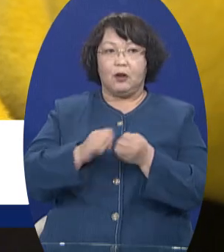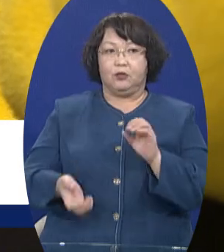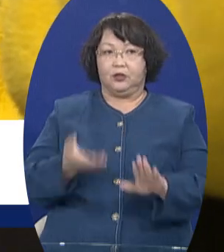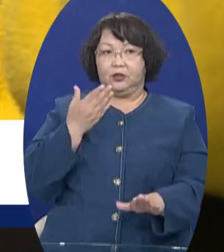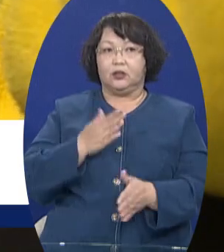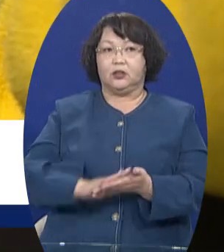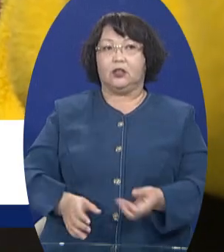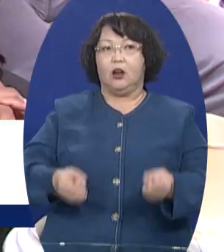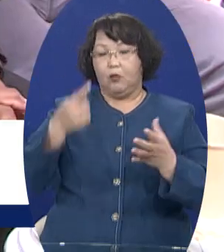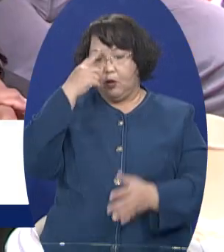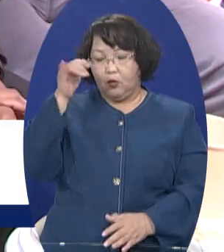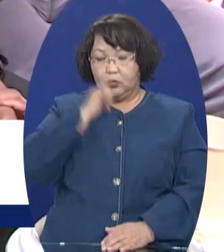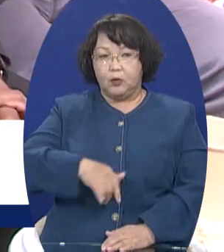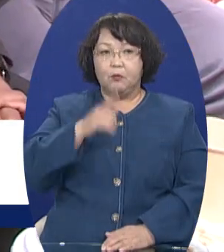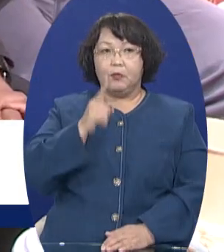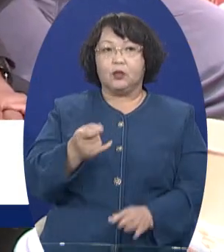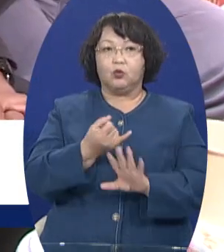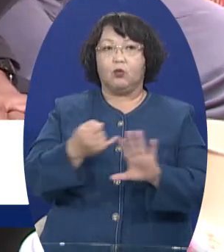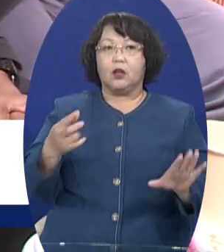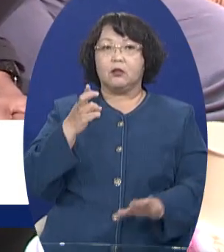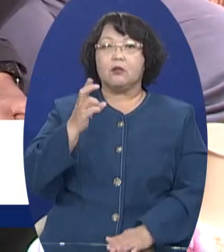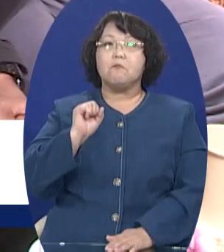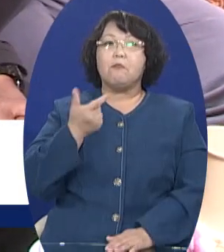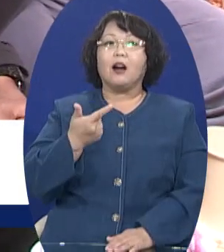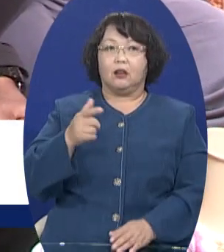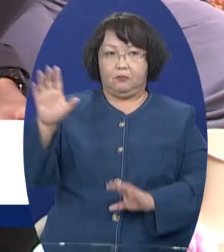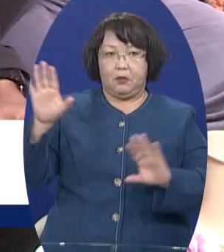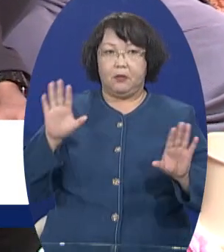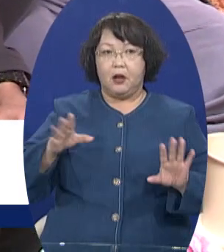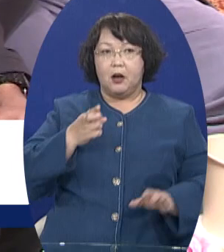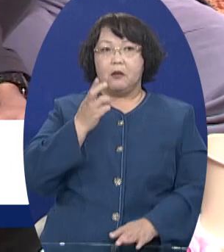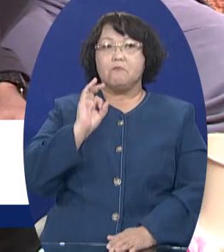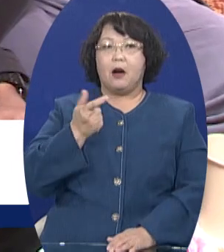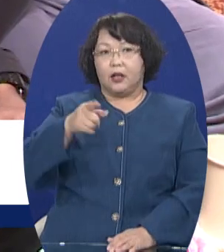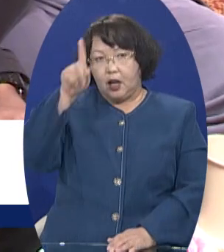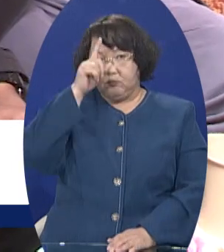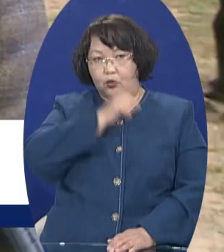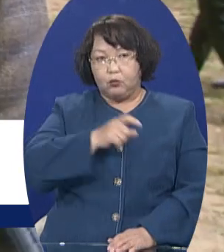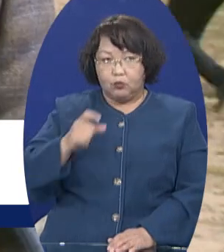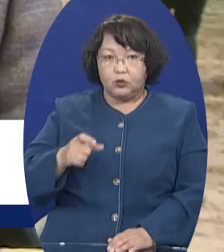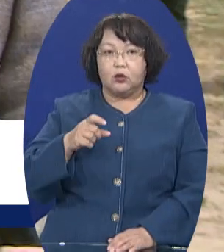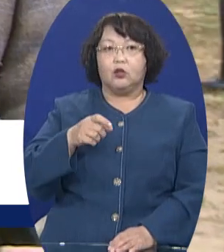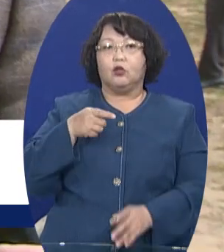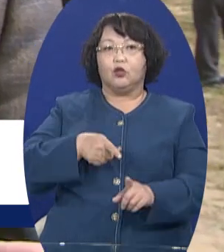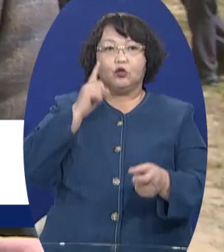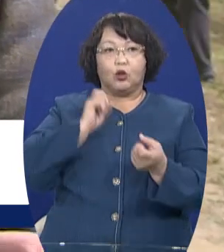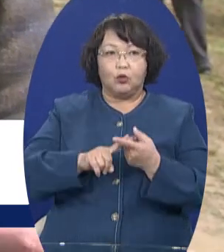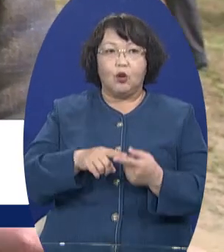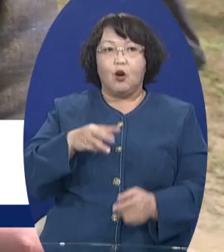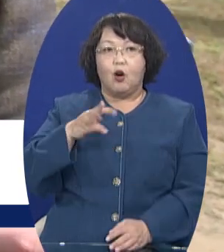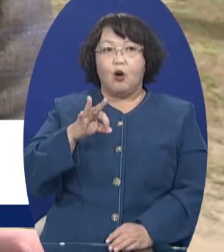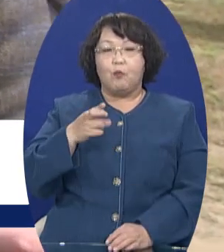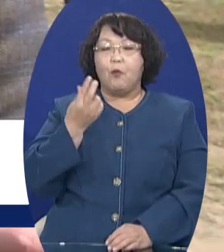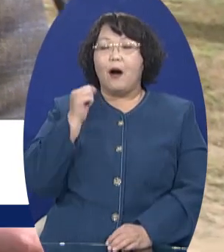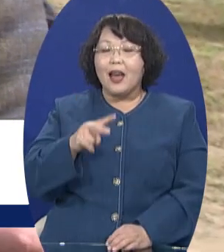Ер нь бол Монгол бас 1600 орчим багтай. Тэгээ энэ багийн одоо эмчнэрийг бас яг ийм одоо мобайл технологиор анхаарах арга хэмжээг дэлхийн эрүүл